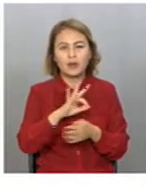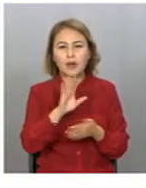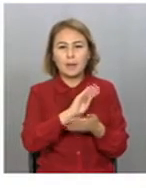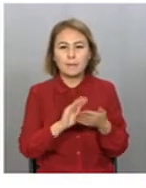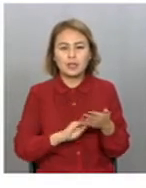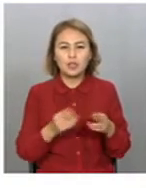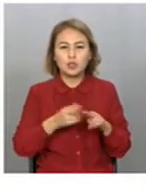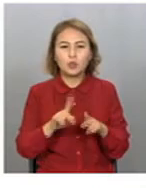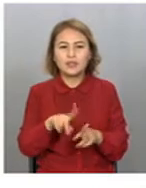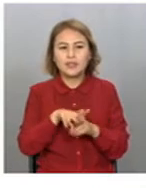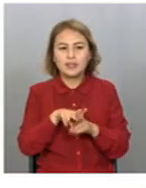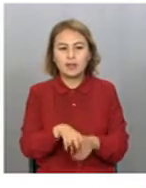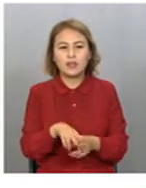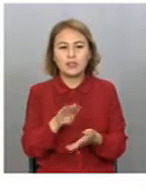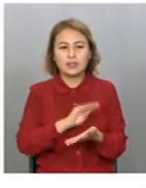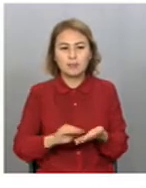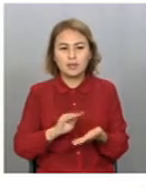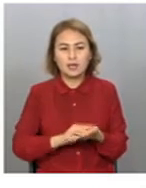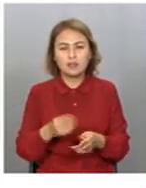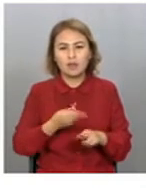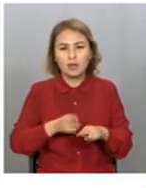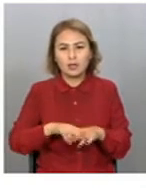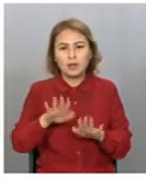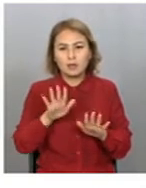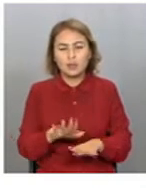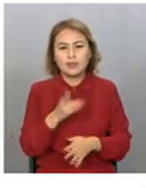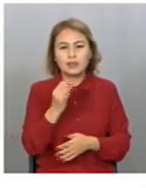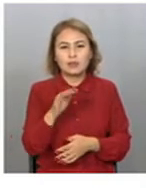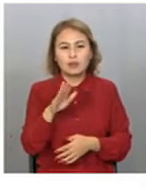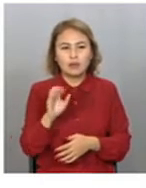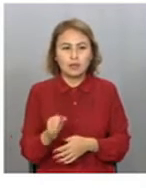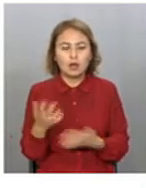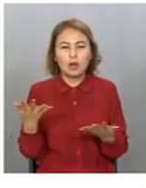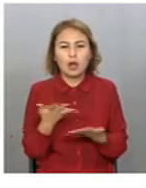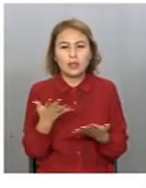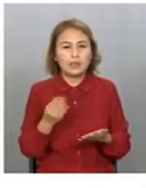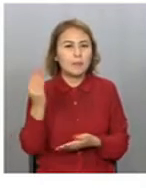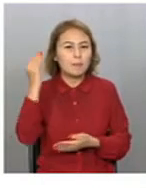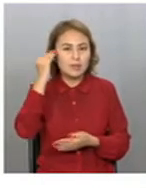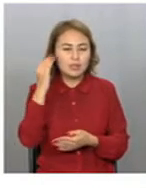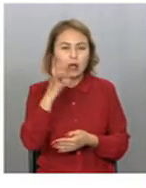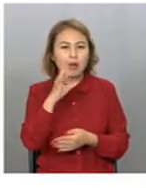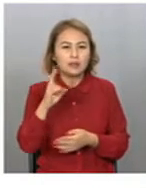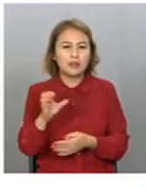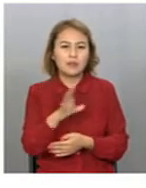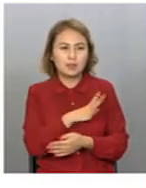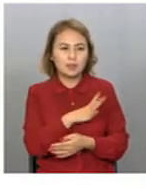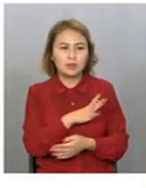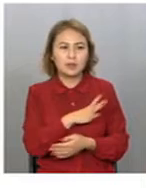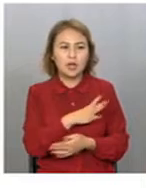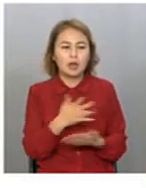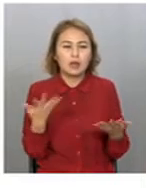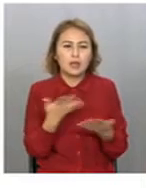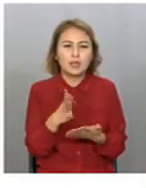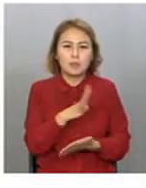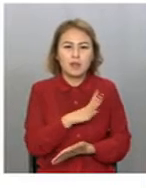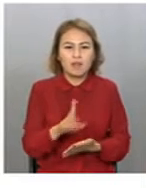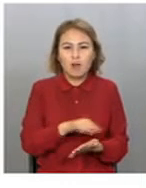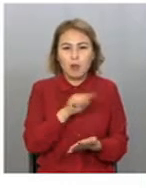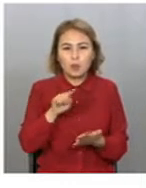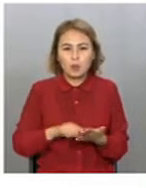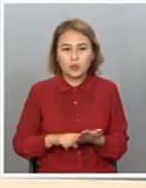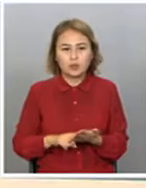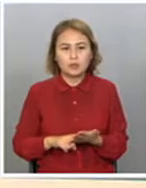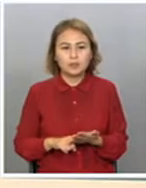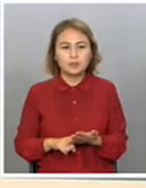что заставило записать именно эту цитату, какие мысли она вызвала, какие вопросы